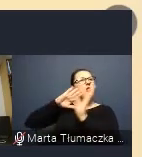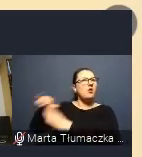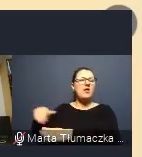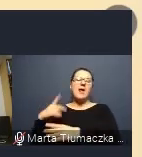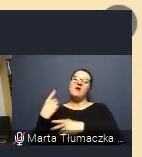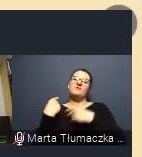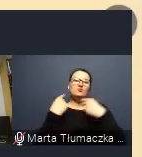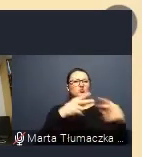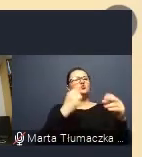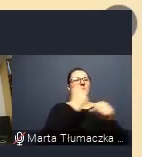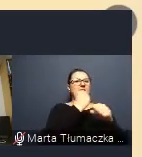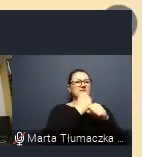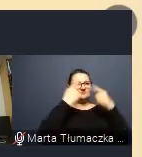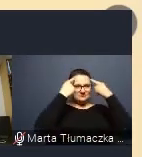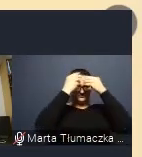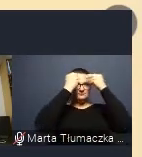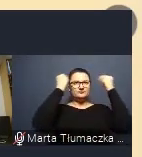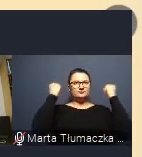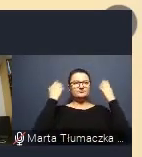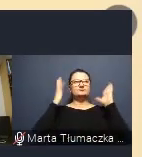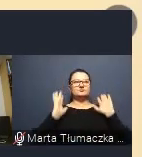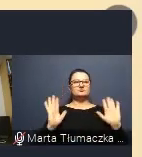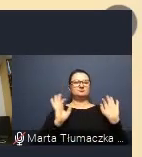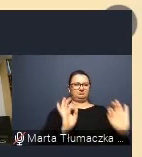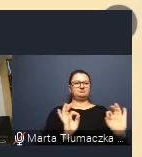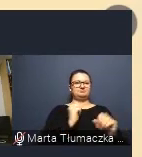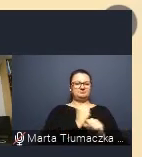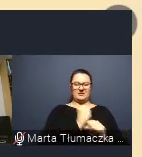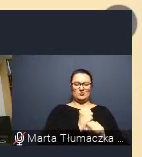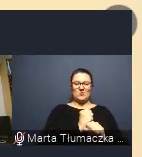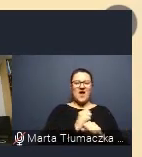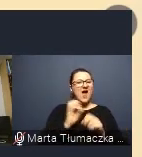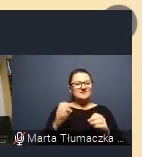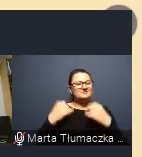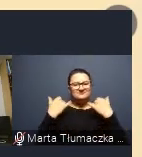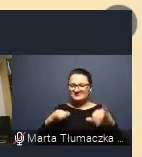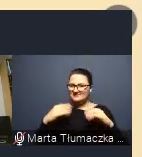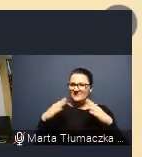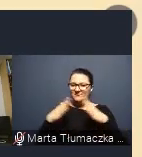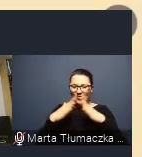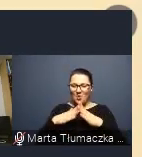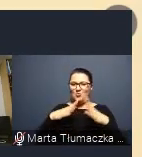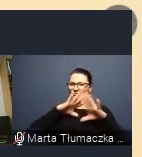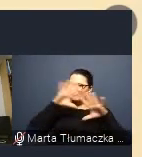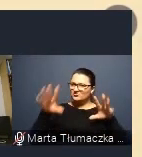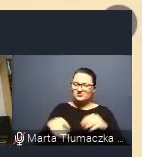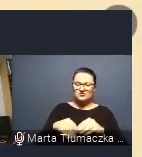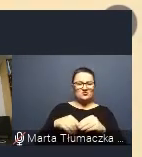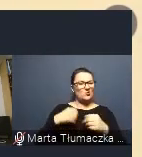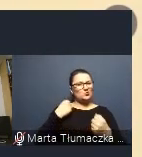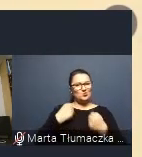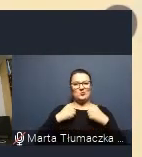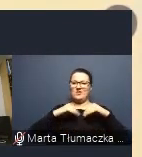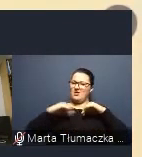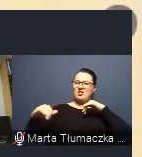z czystą głową. Natomiast teraz, tak jak powiedziałam, praca przyszła do domu, no i czasami było to trudne. W związku z tym na